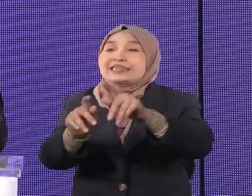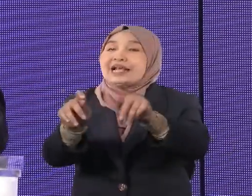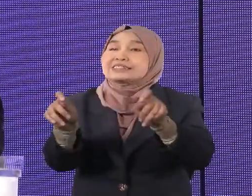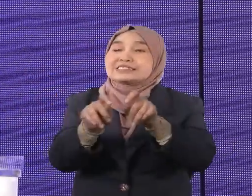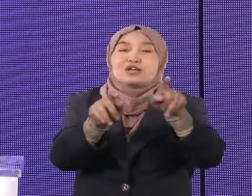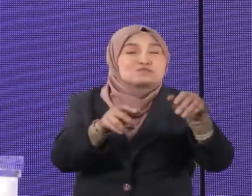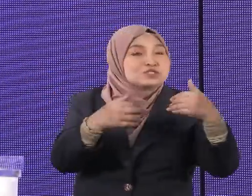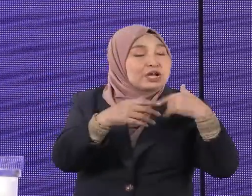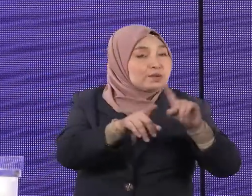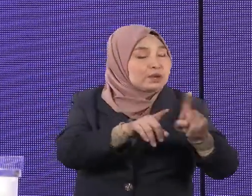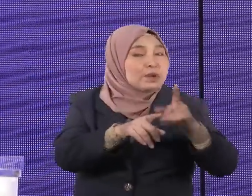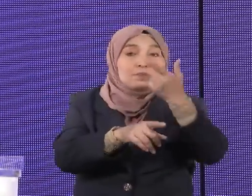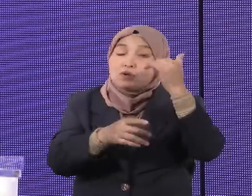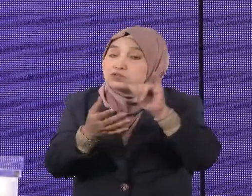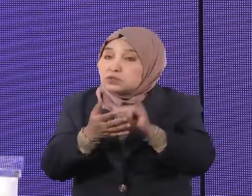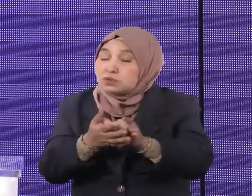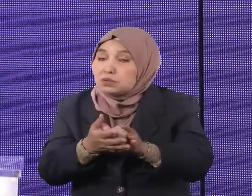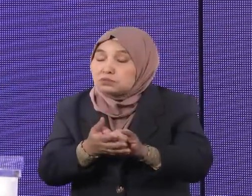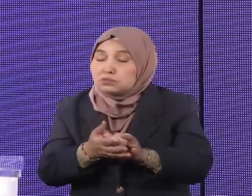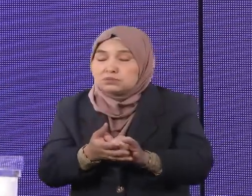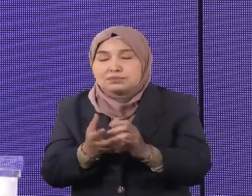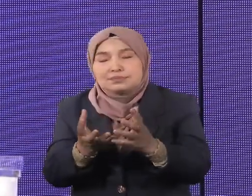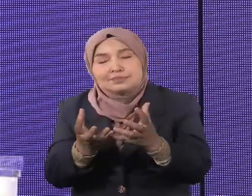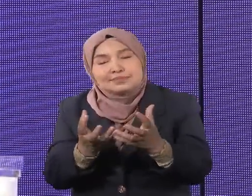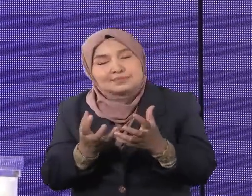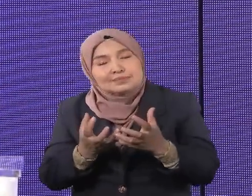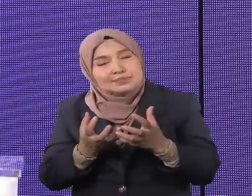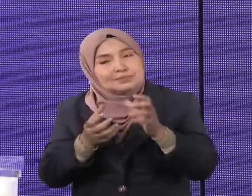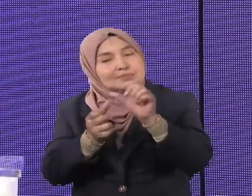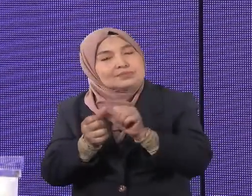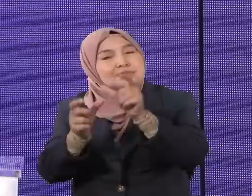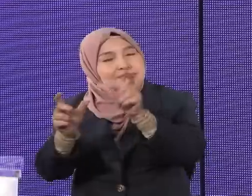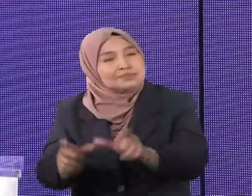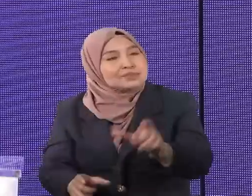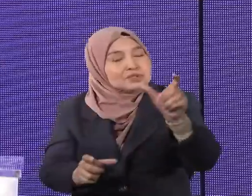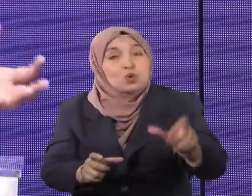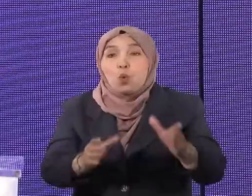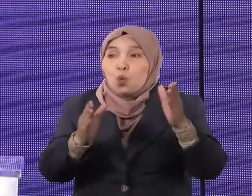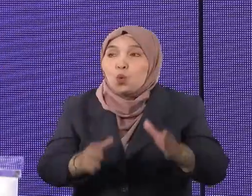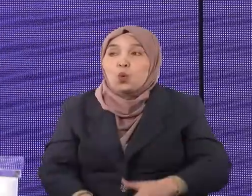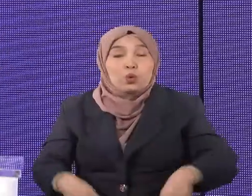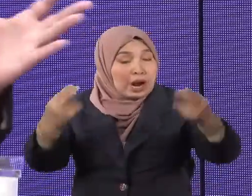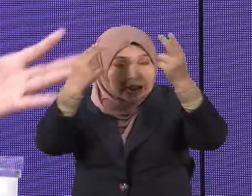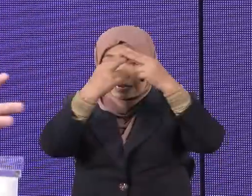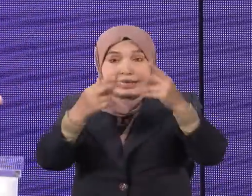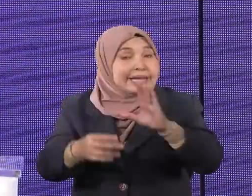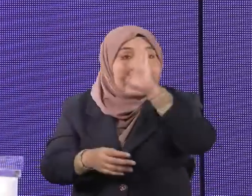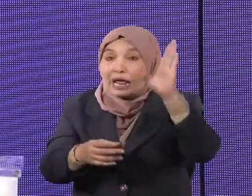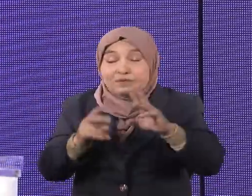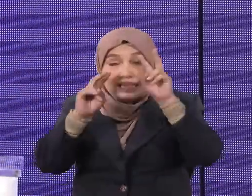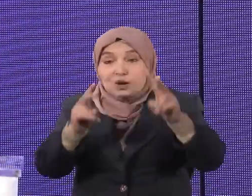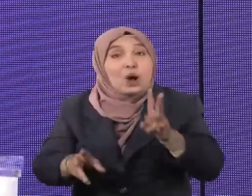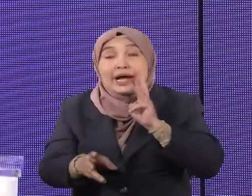ada apa sebagainya, kerana itu adalah keinginan bagi setiap orang. Apatah lagi kalau orang Arab yang tak pernah sangat melihat air yang banyak,